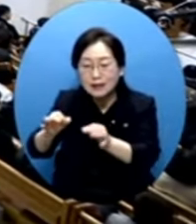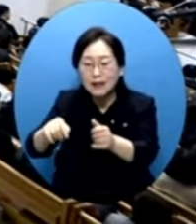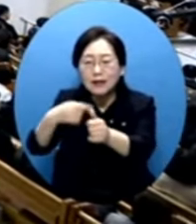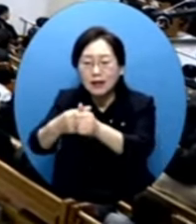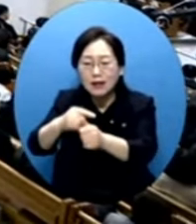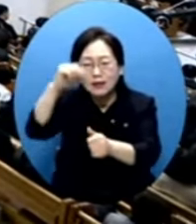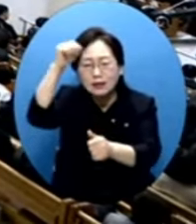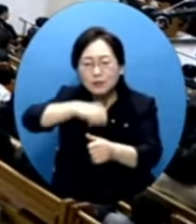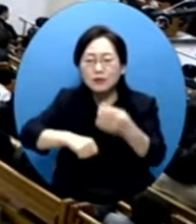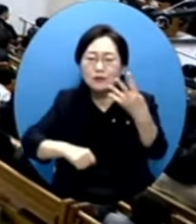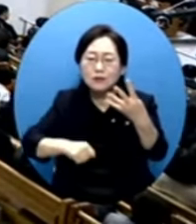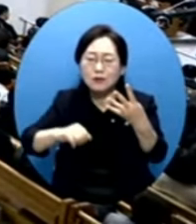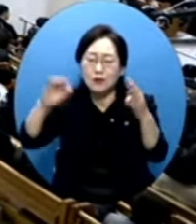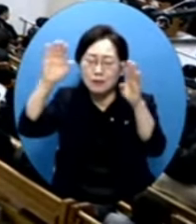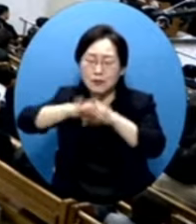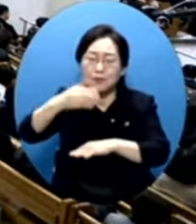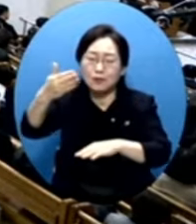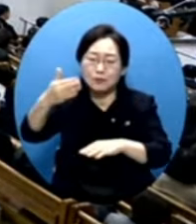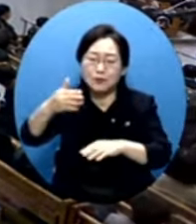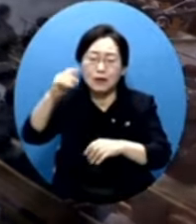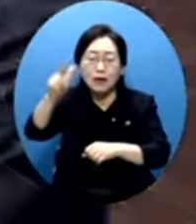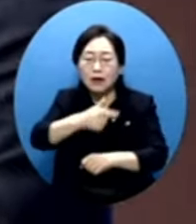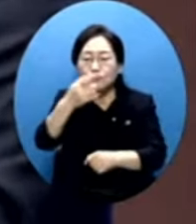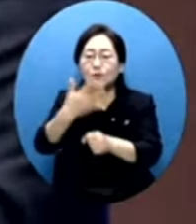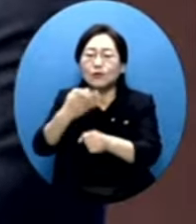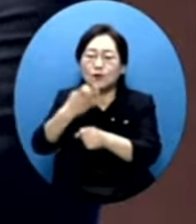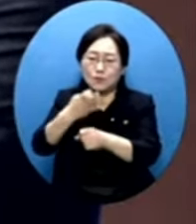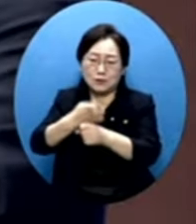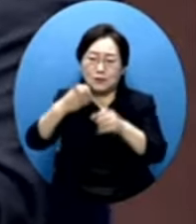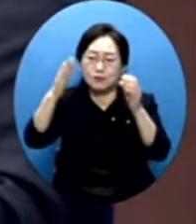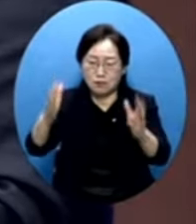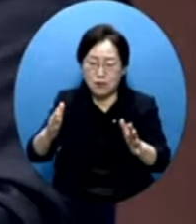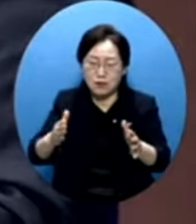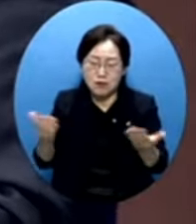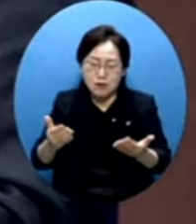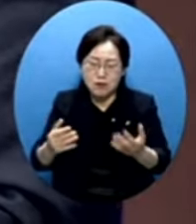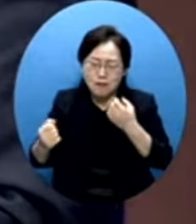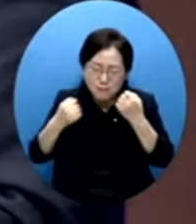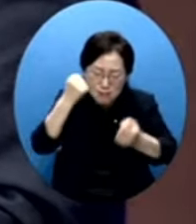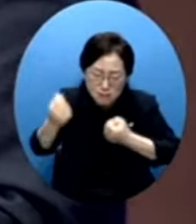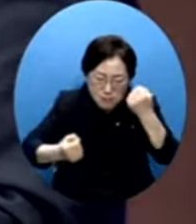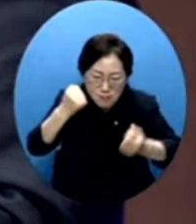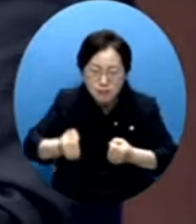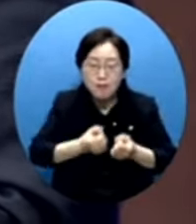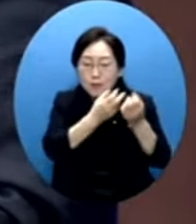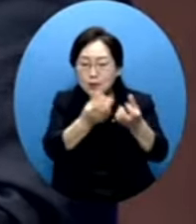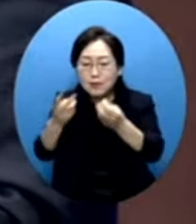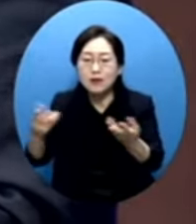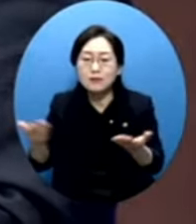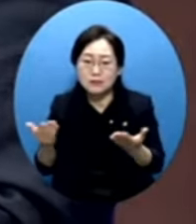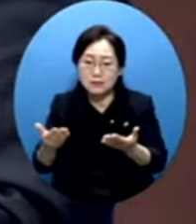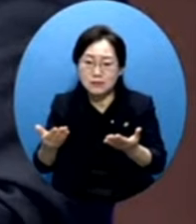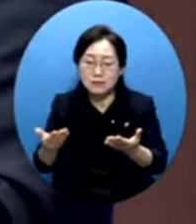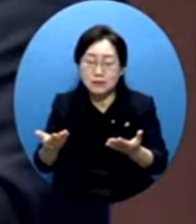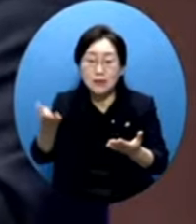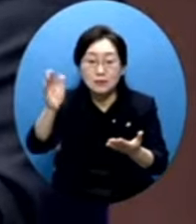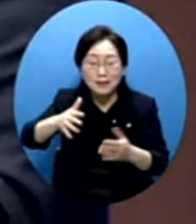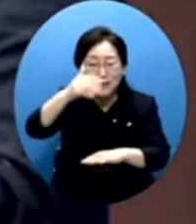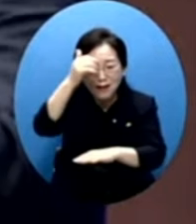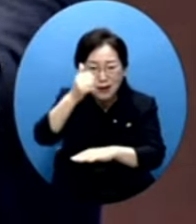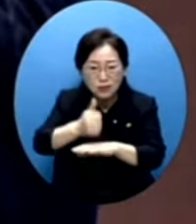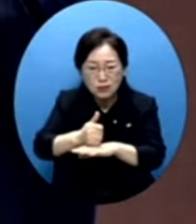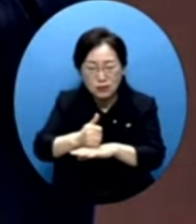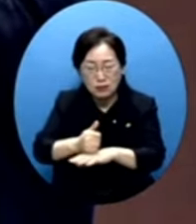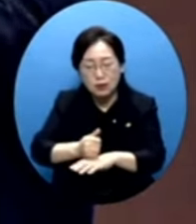하루 시 시간동안 몸 부서지게 일을 하면서 자전거로 배달하면서 열심히 일을 했는데 사람들에게 돌아온 싸늘한